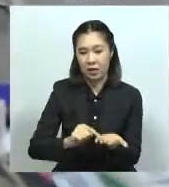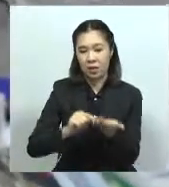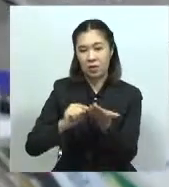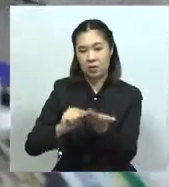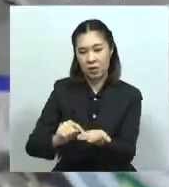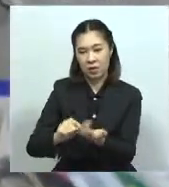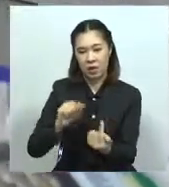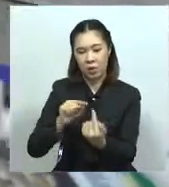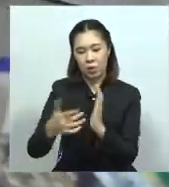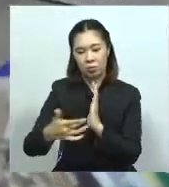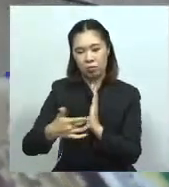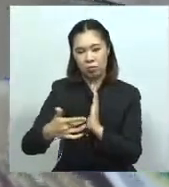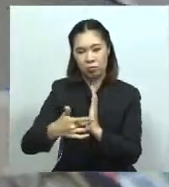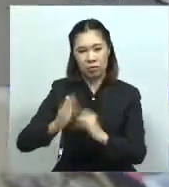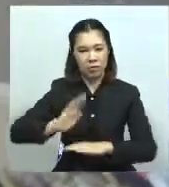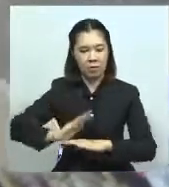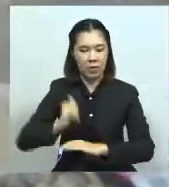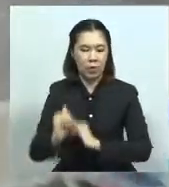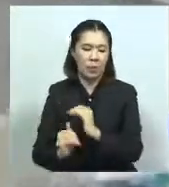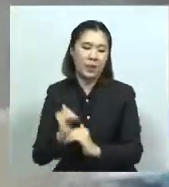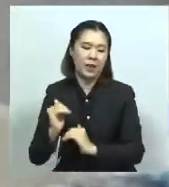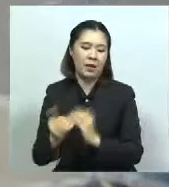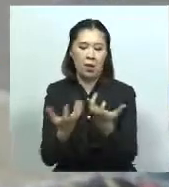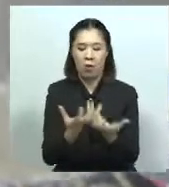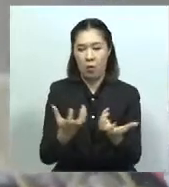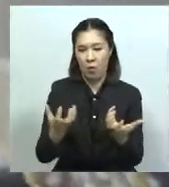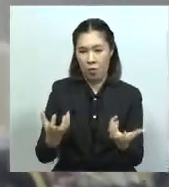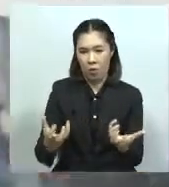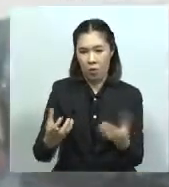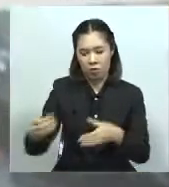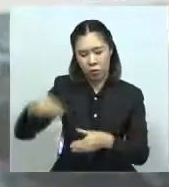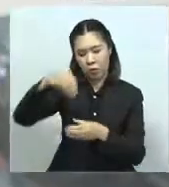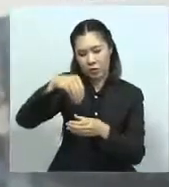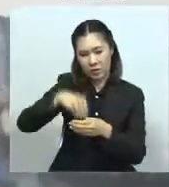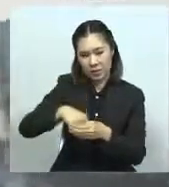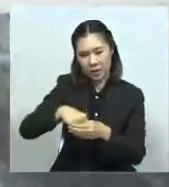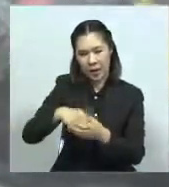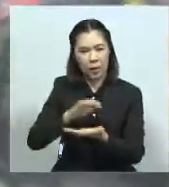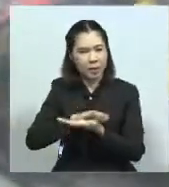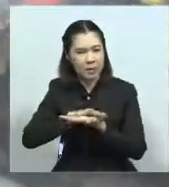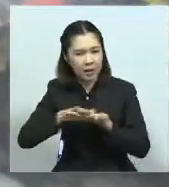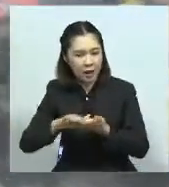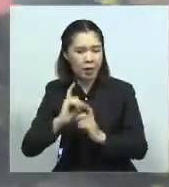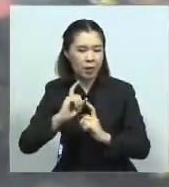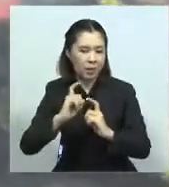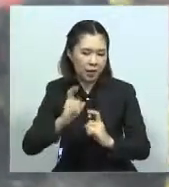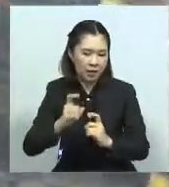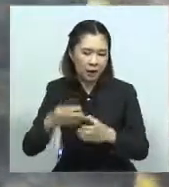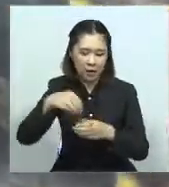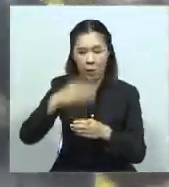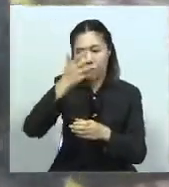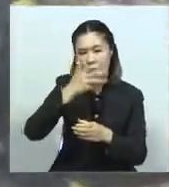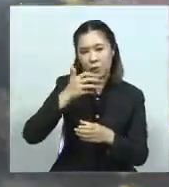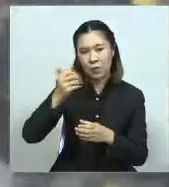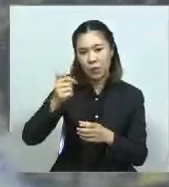ที่แสดงให้เห็นถึงศักยภาพของการพัฒนาสินค้าโอท็อปทั้งเรื่องแพคเกจจิ้งดีไซน์ความสะอาดความปลอดภัยความประณีต